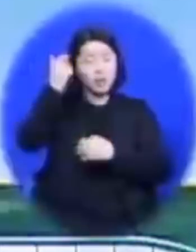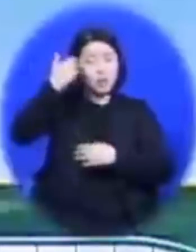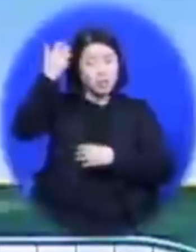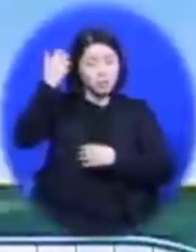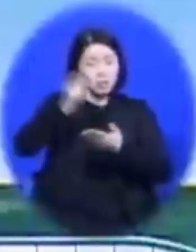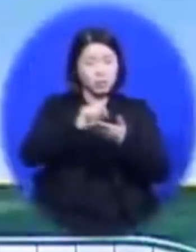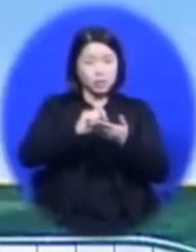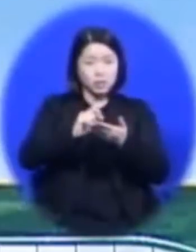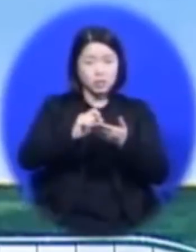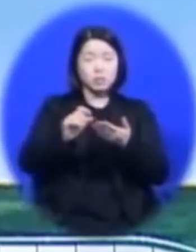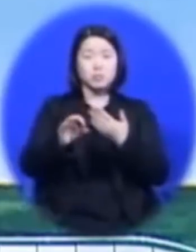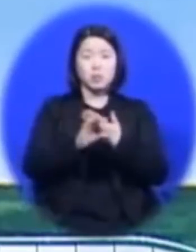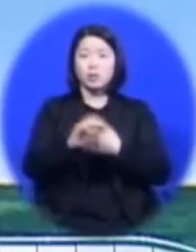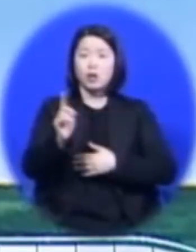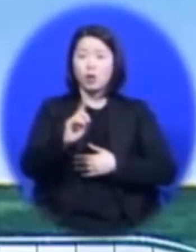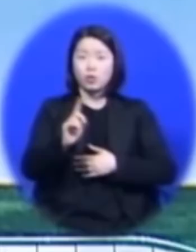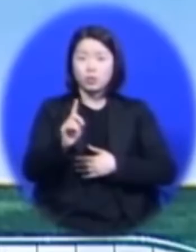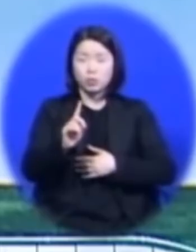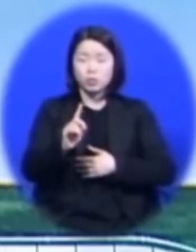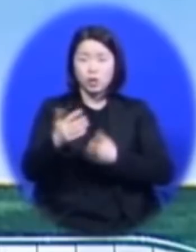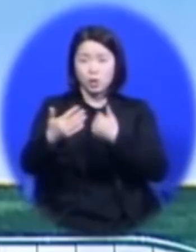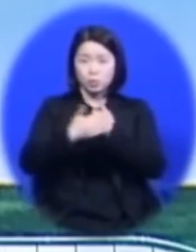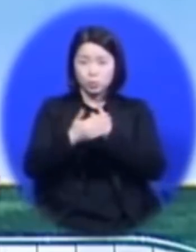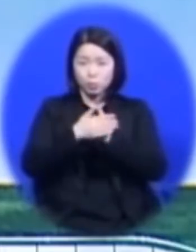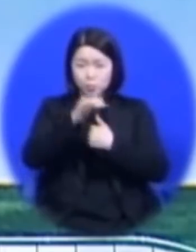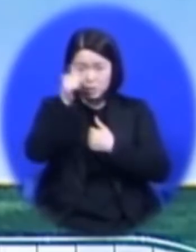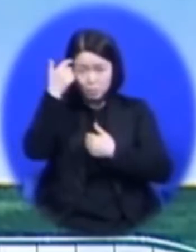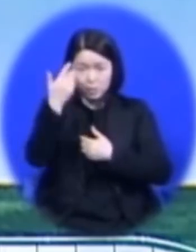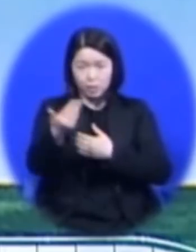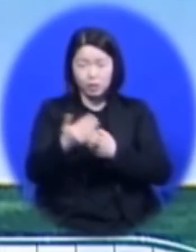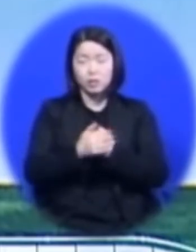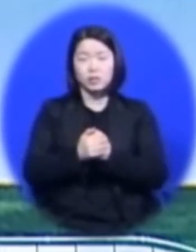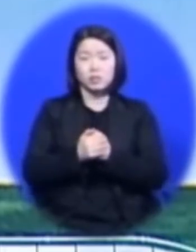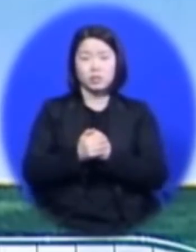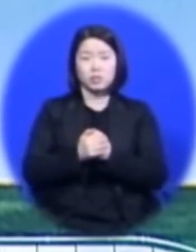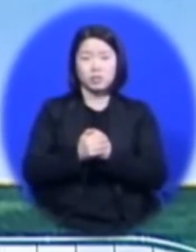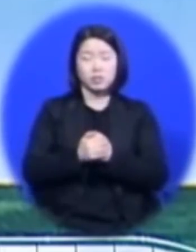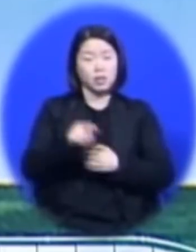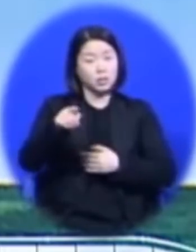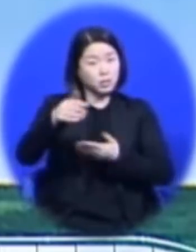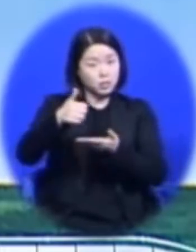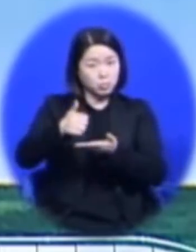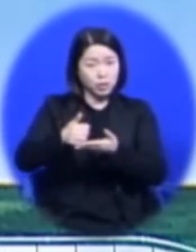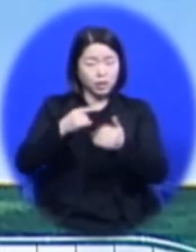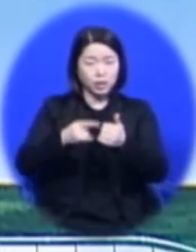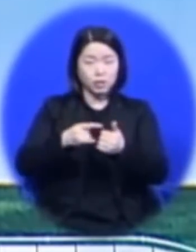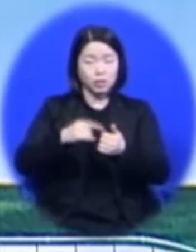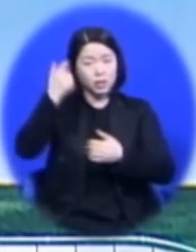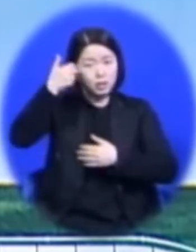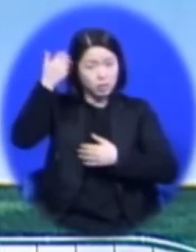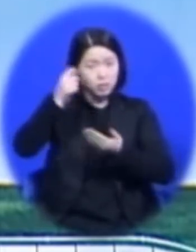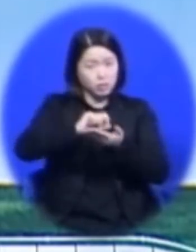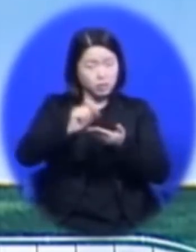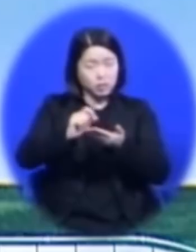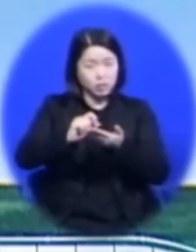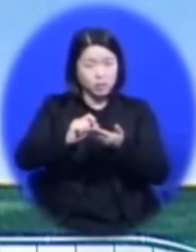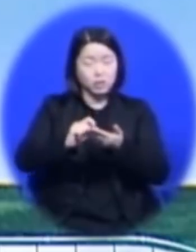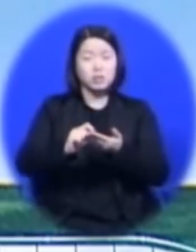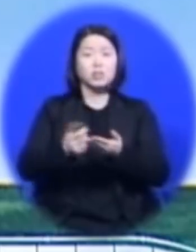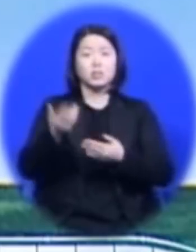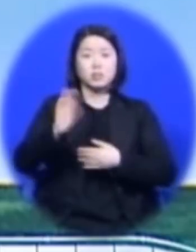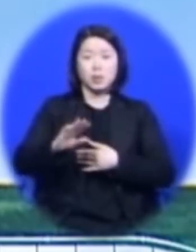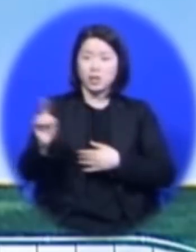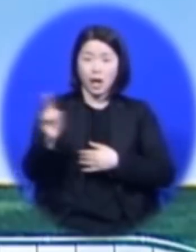에게 쓰면 어떤 도움이 있는 거지요 그분에게는 영서 얘기를 썼는데도 아무